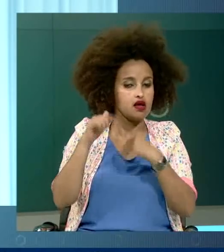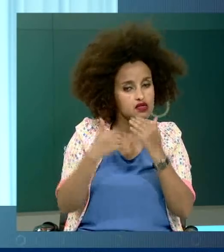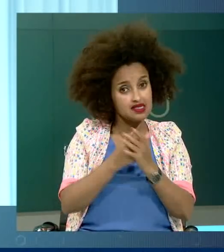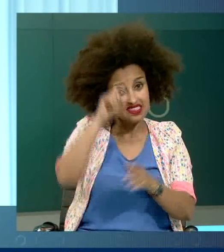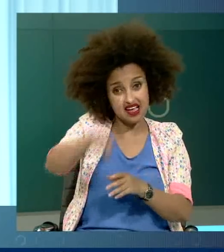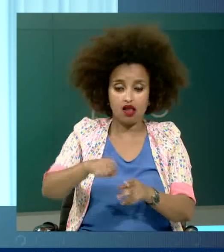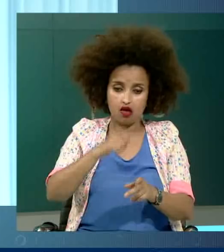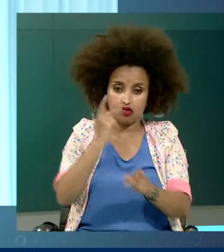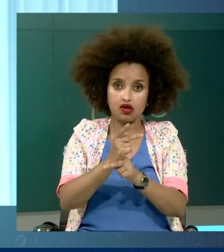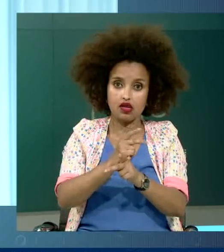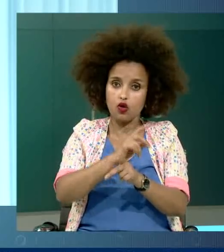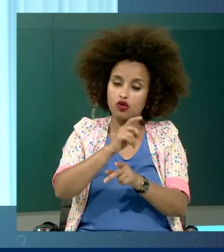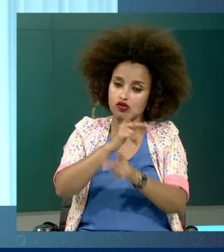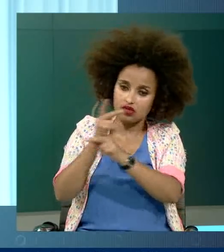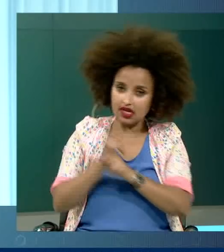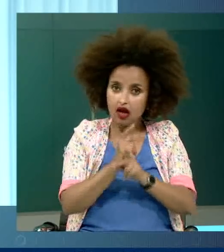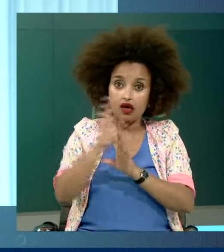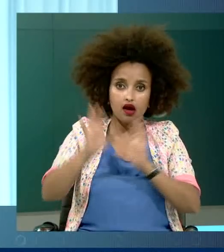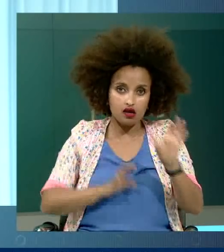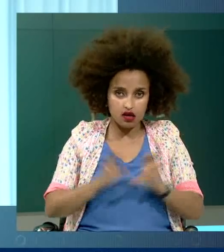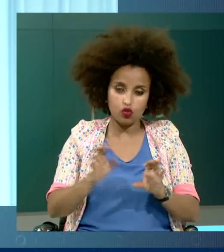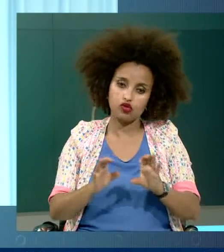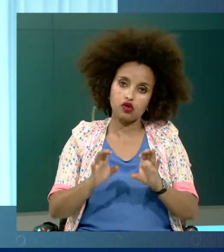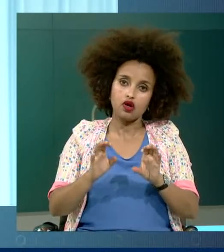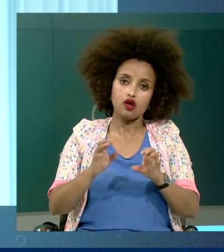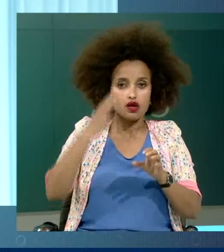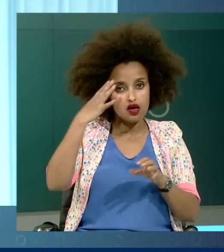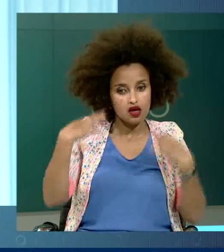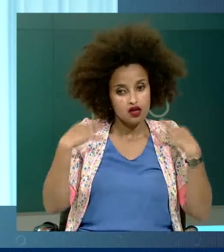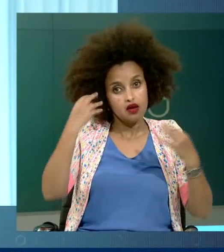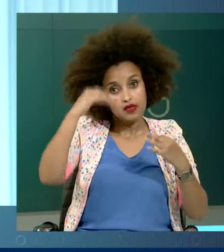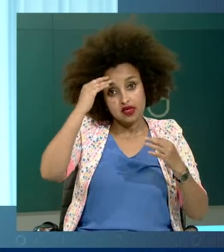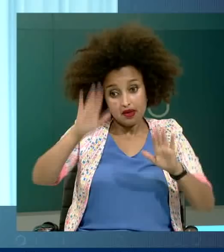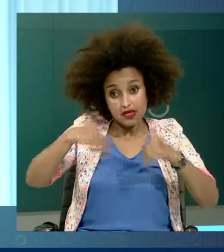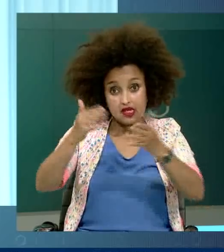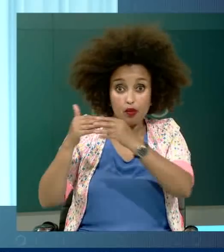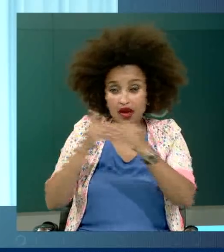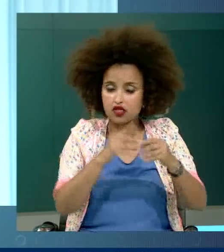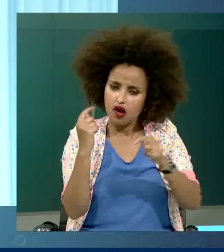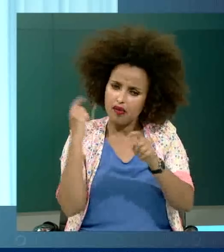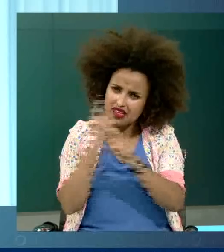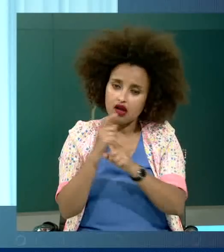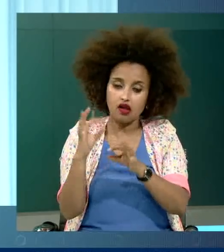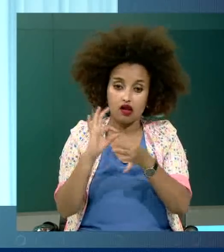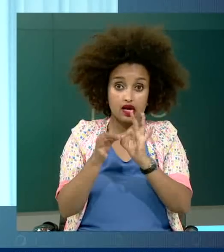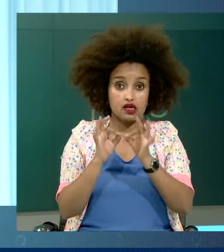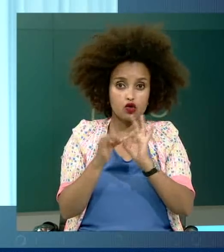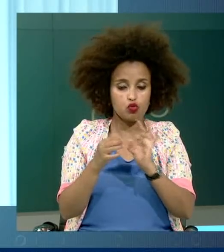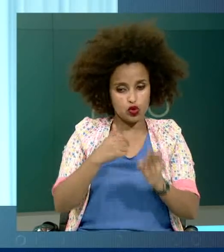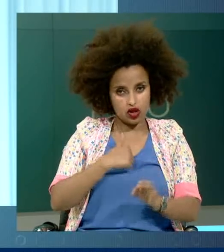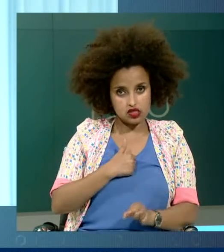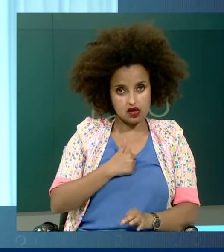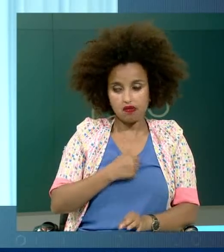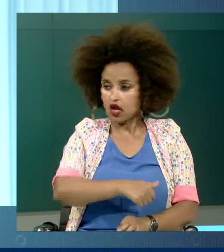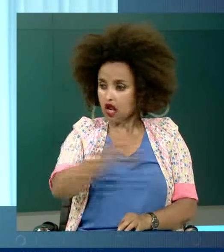ካደረግኩኝ ግን የጤና ባለሙያዎች፣ የጤና ሚኒስቴር፣ መገናኛ ብዙሀን የሚሰጡኝን መመሪያ በአግባቡ ከተረጎምኩኝ ግን እኔንም በዙሪያ ያሉንም ሰዎች ይጠብቃሉ።